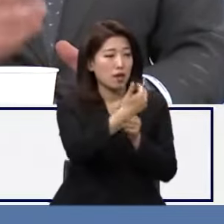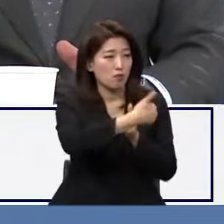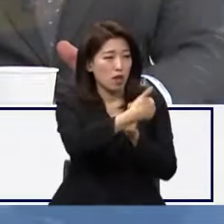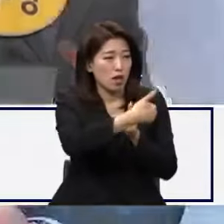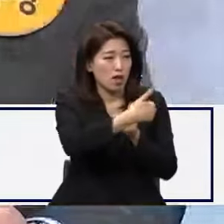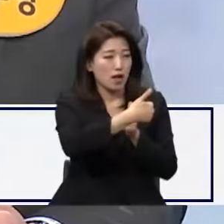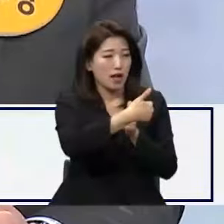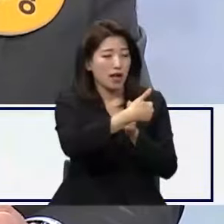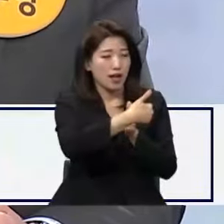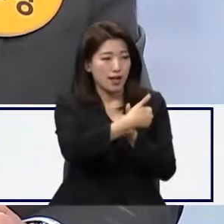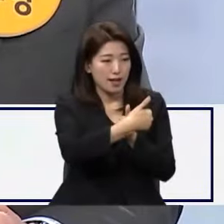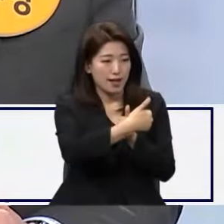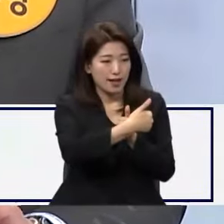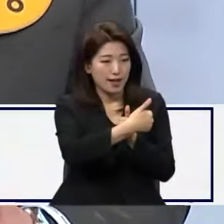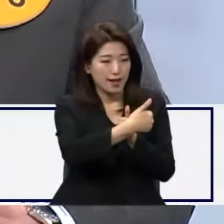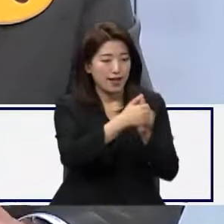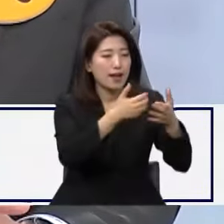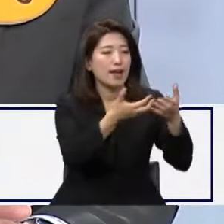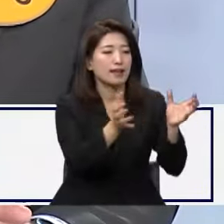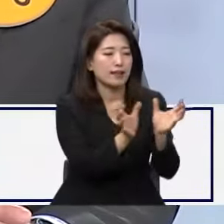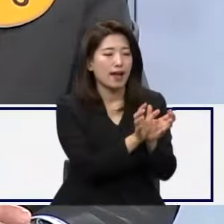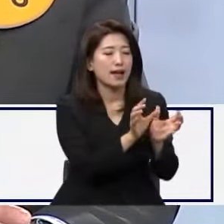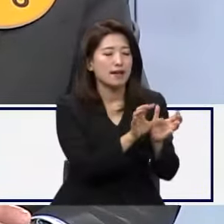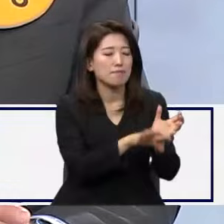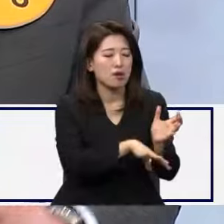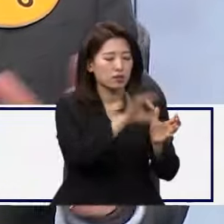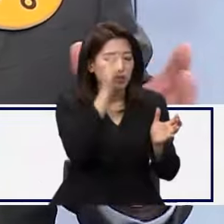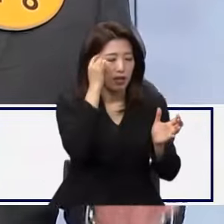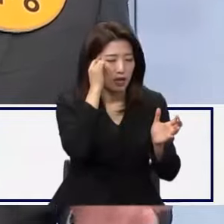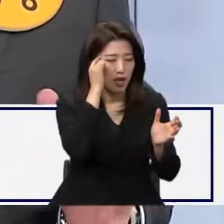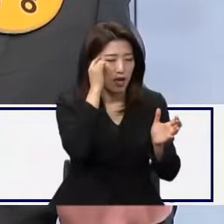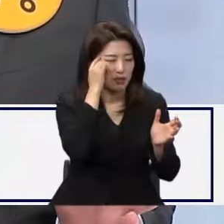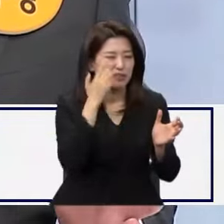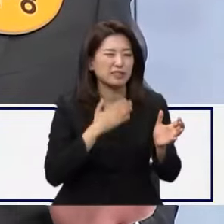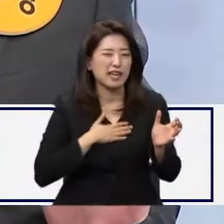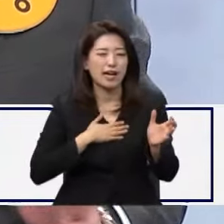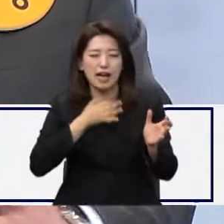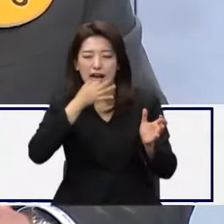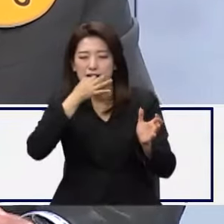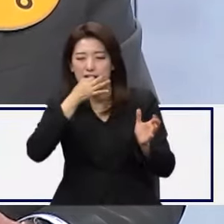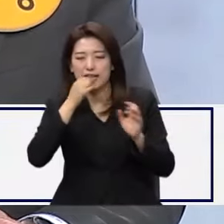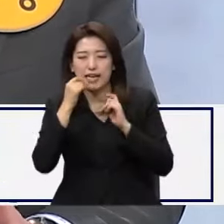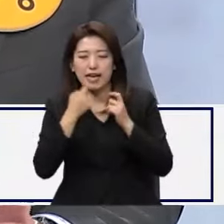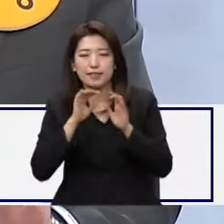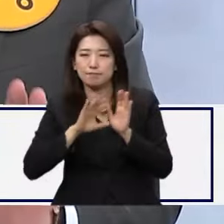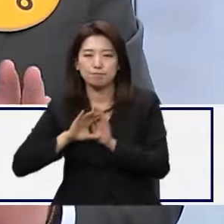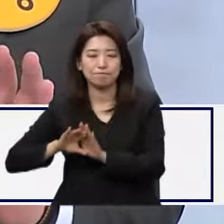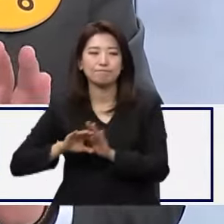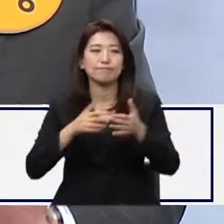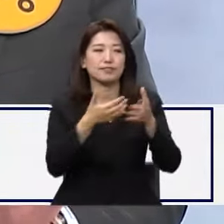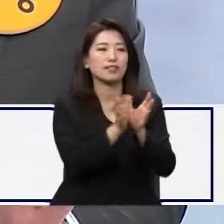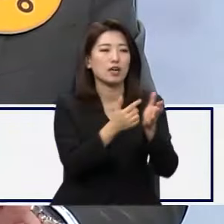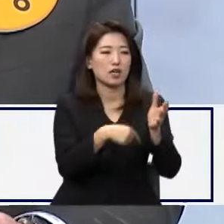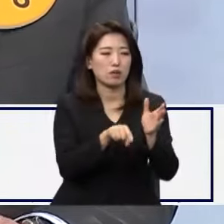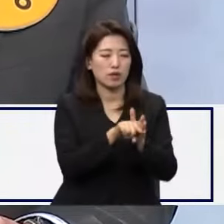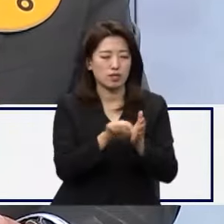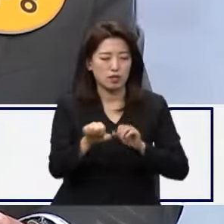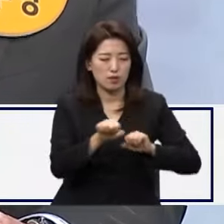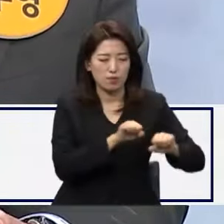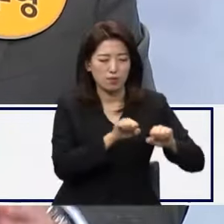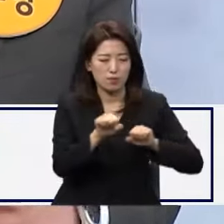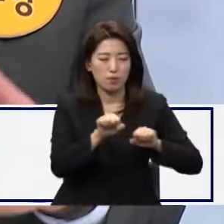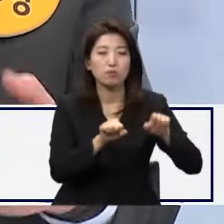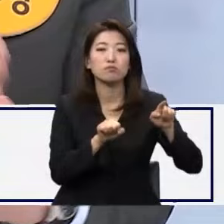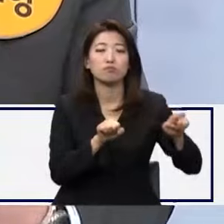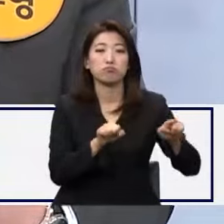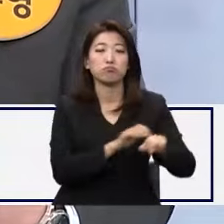그 그니까 선당 후사 하는 모습들 이런 모습들은 사실은 큰 정치의 자질이 때문에 저는 왜려 지금 전재 수연은 욕심 된